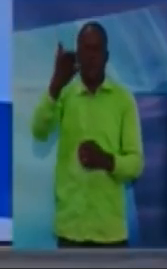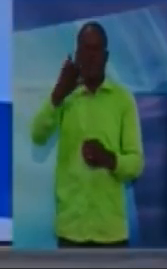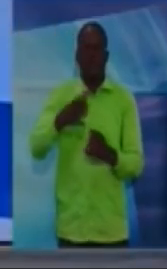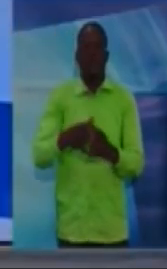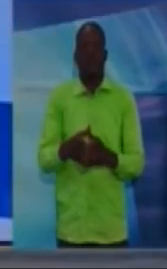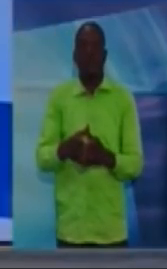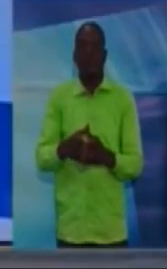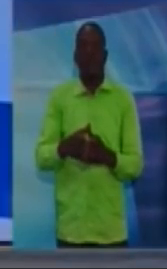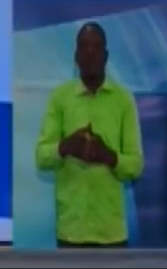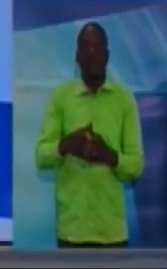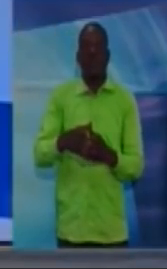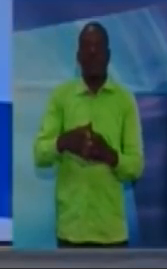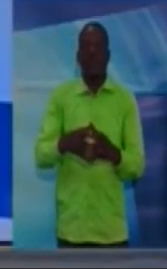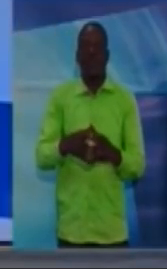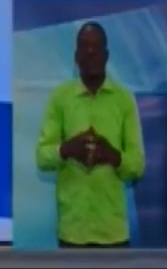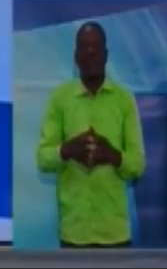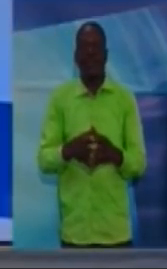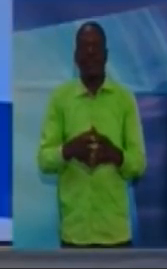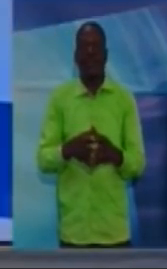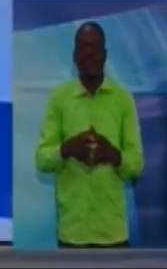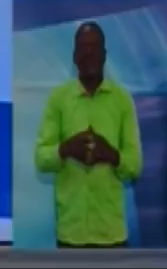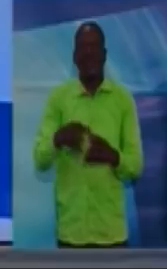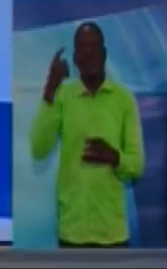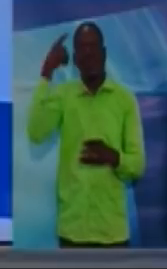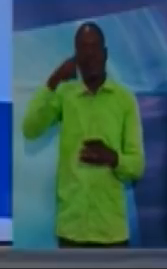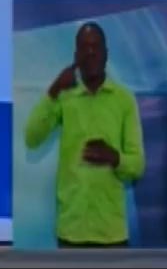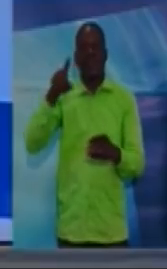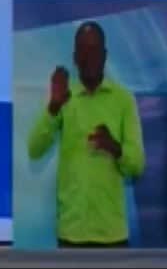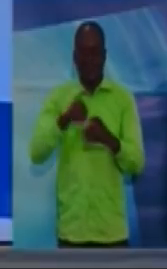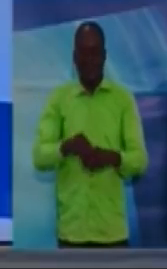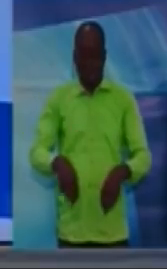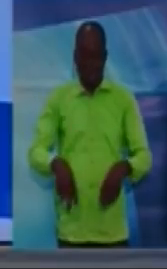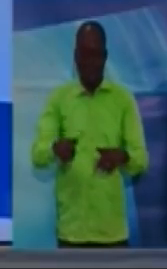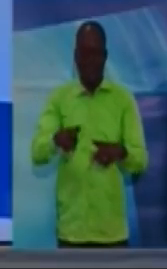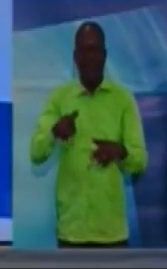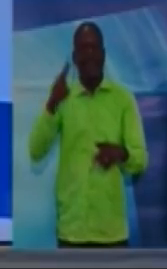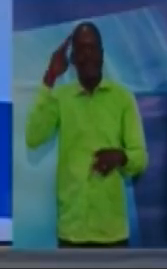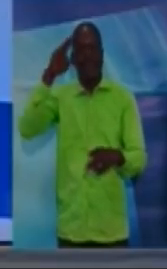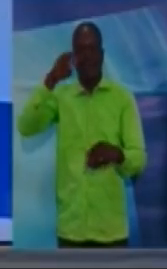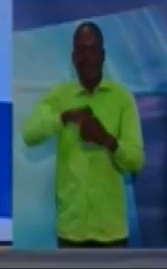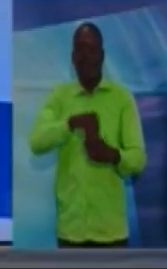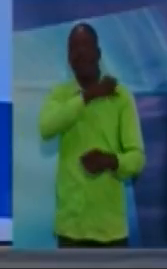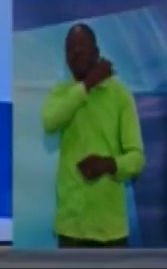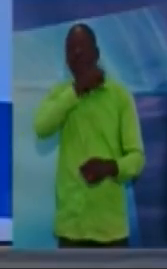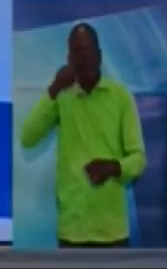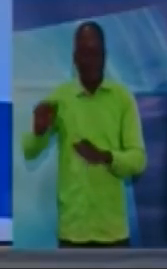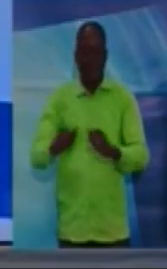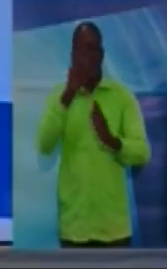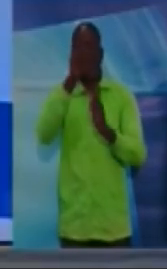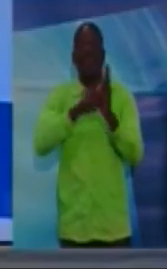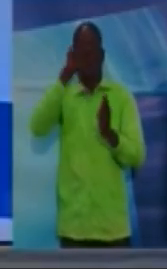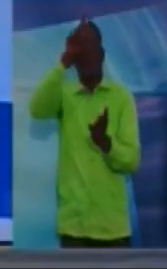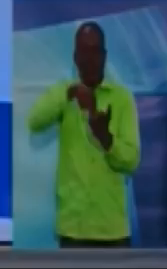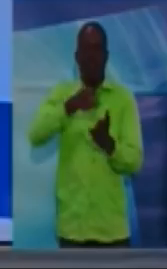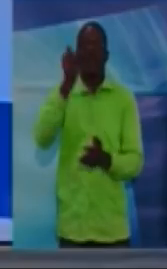Pinidie Yanou, à qui Lazare Sanou a bien voulu prêter la voix. Désertif Action 2019, c'est